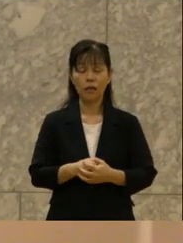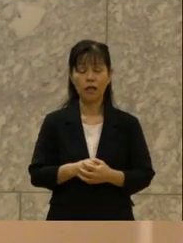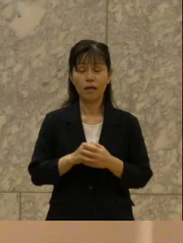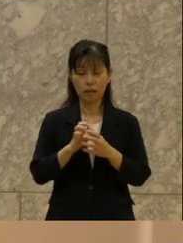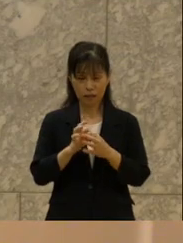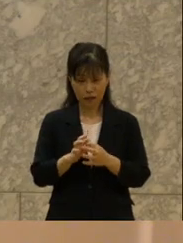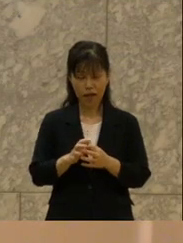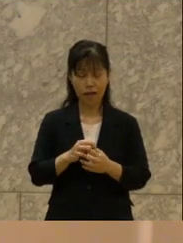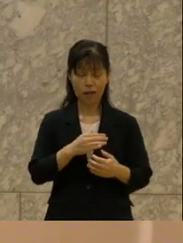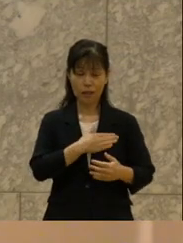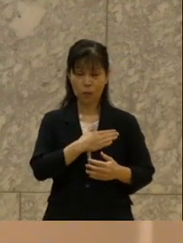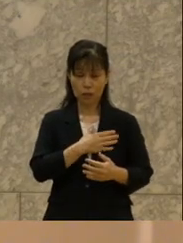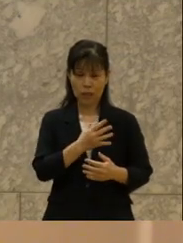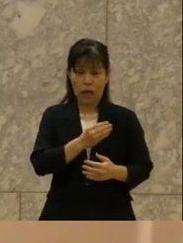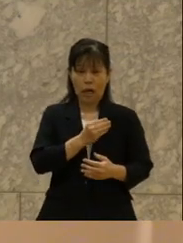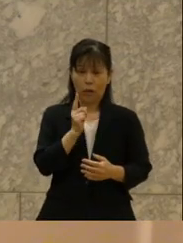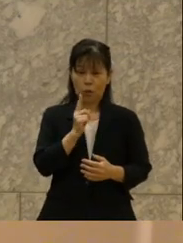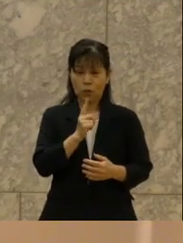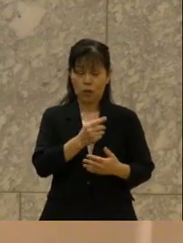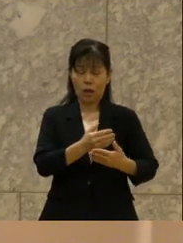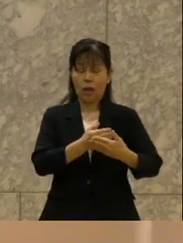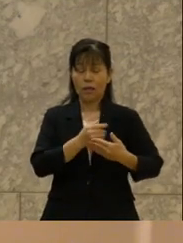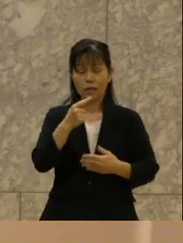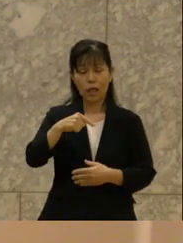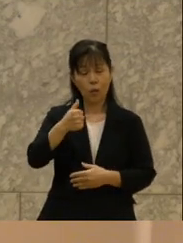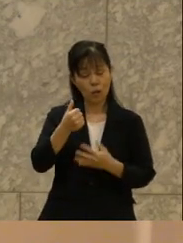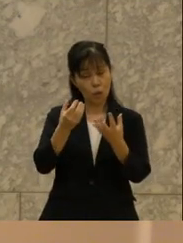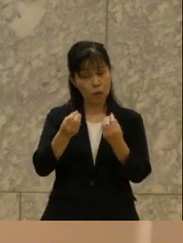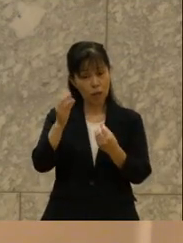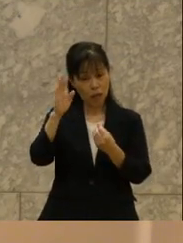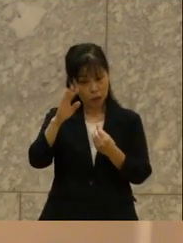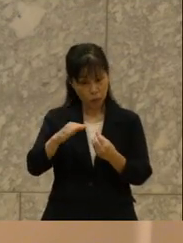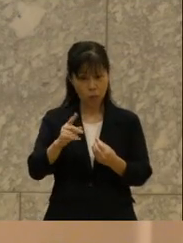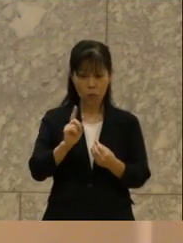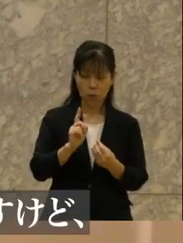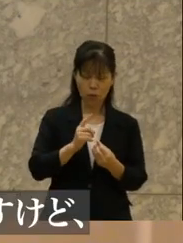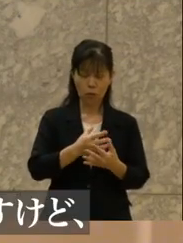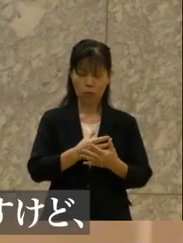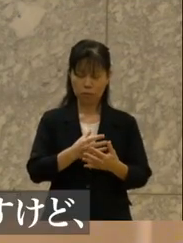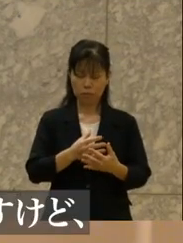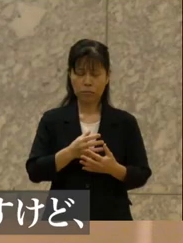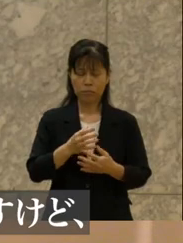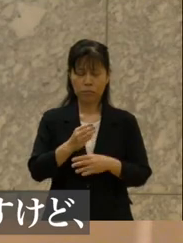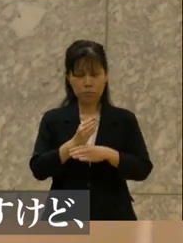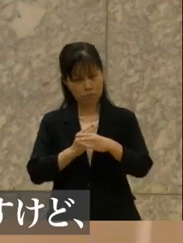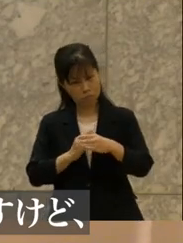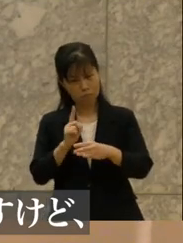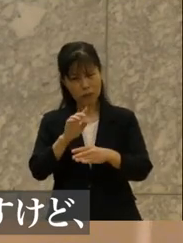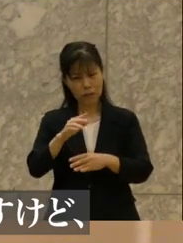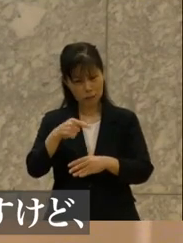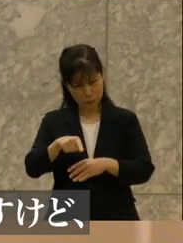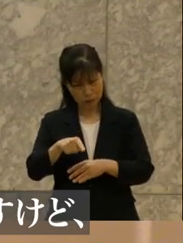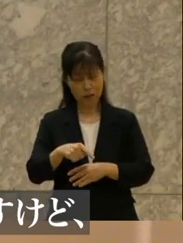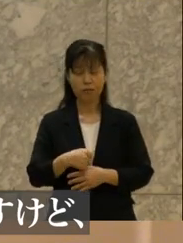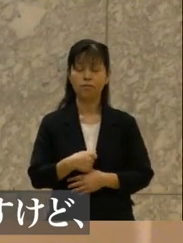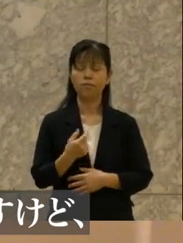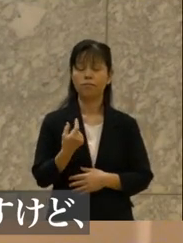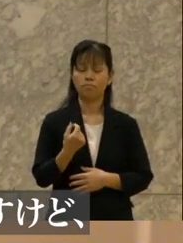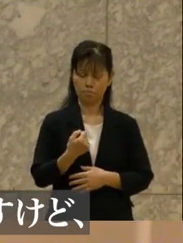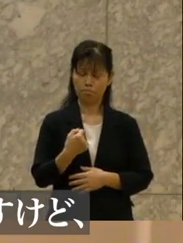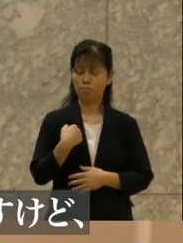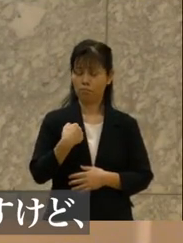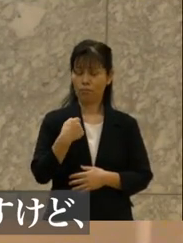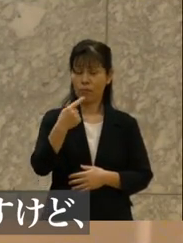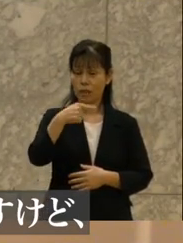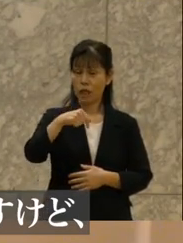結構追い詰められてたんですか1500mが終わった後っていうのはもともとのその1500